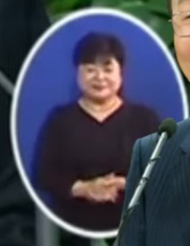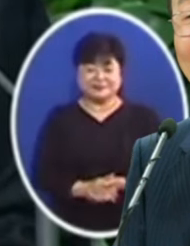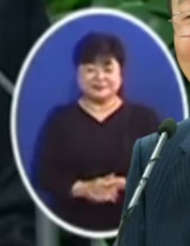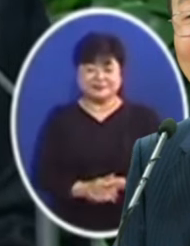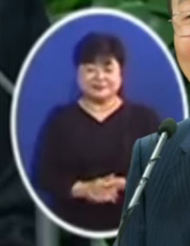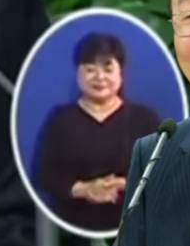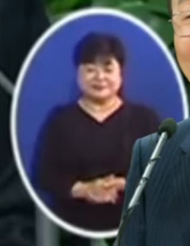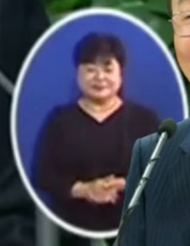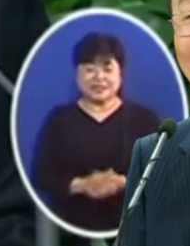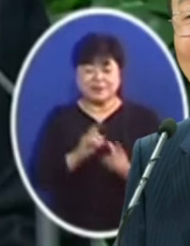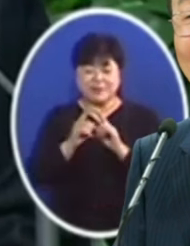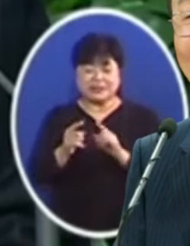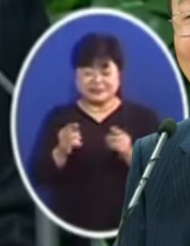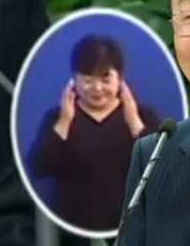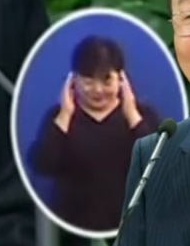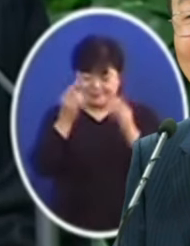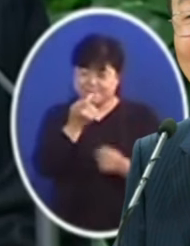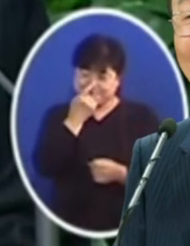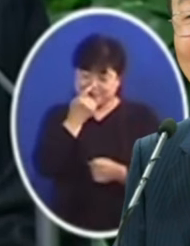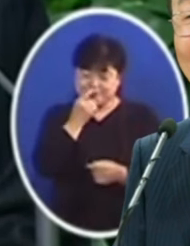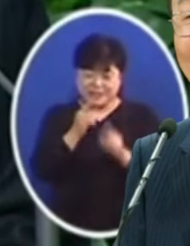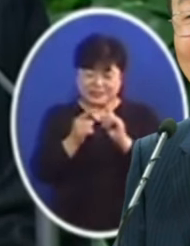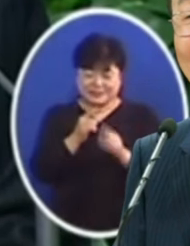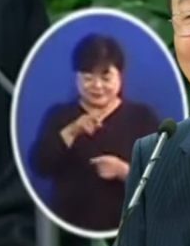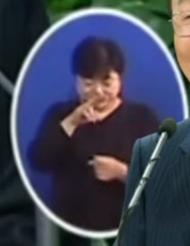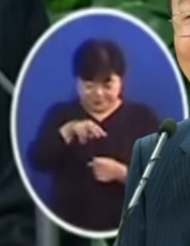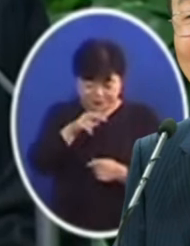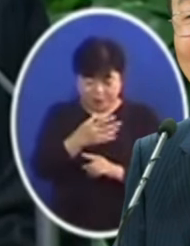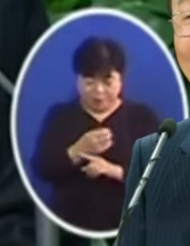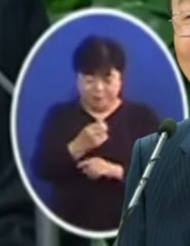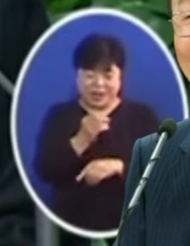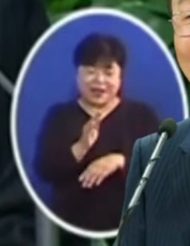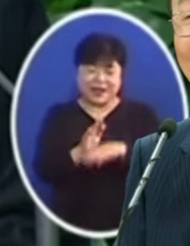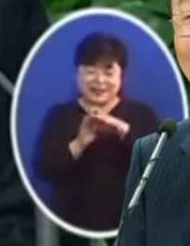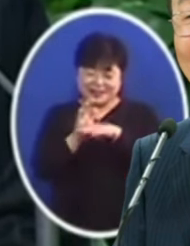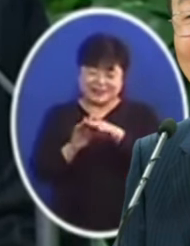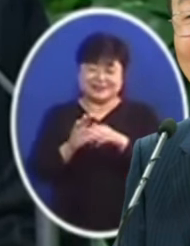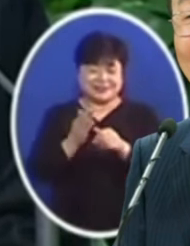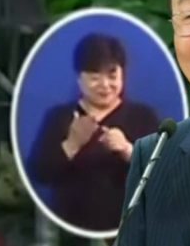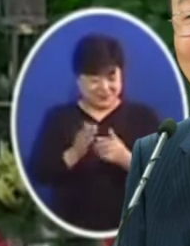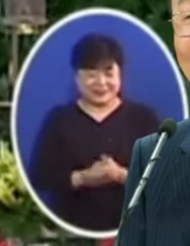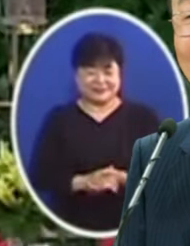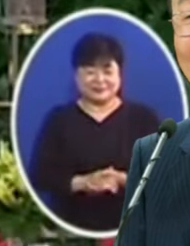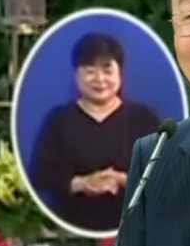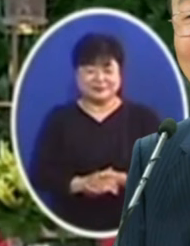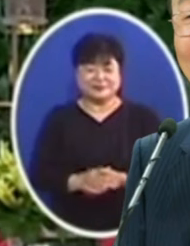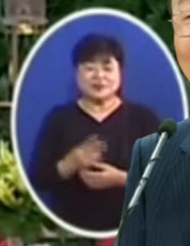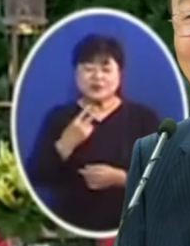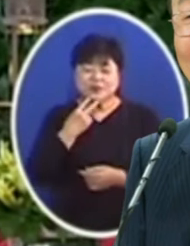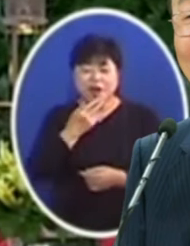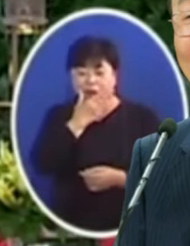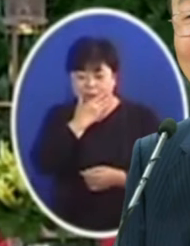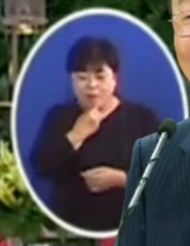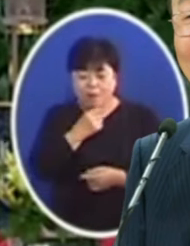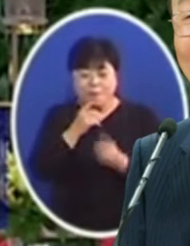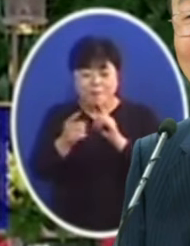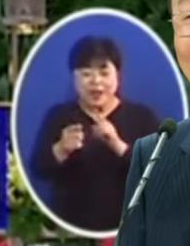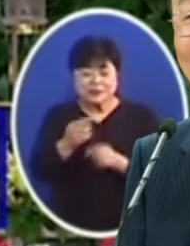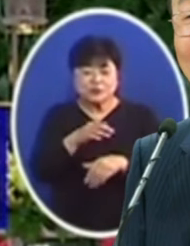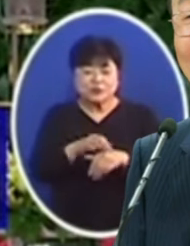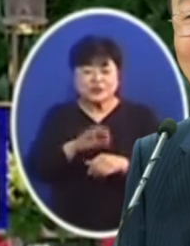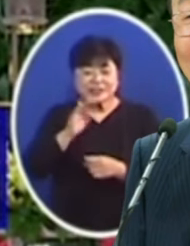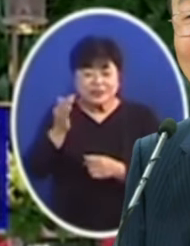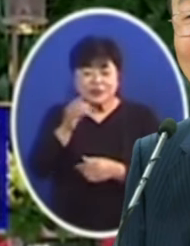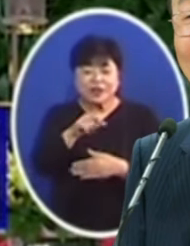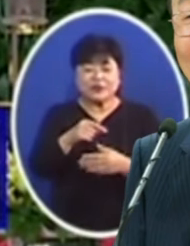우리는 매일 성경 공부함으로 말씀의 보배가 마음속에 가득가득 채워지게 되는 것입니다. 요한복음 1장 14절에 말씀의 육신이 되어